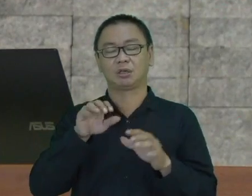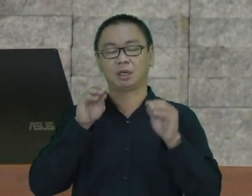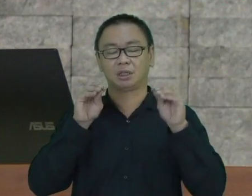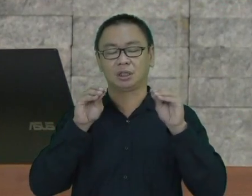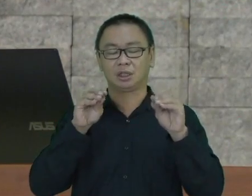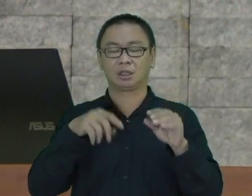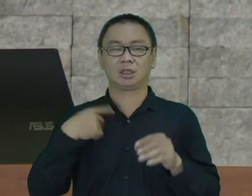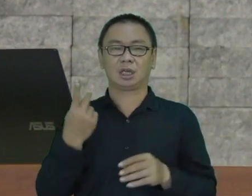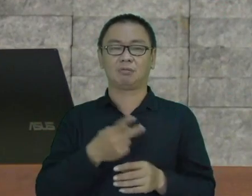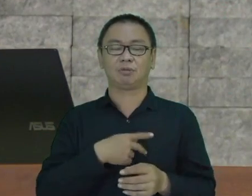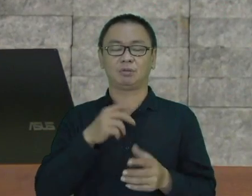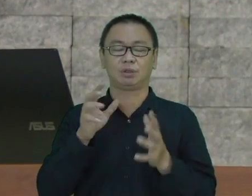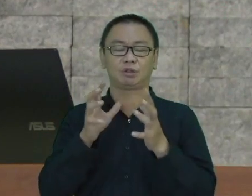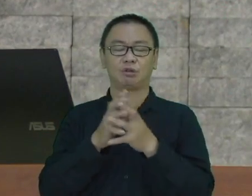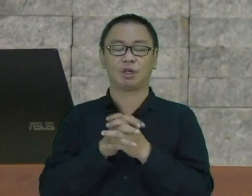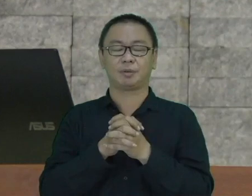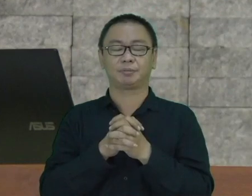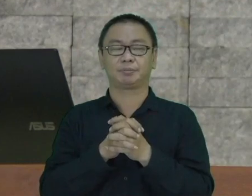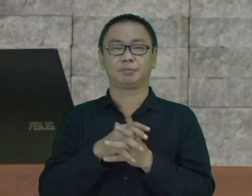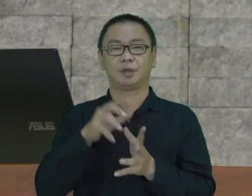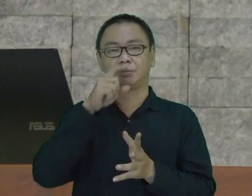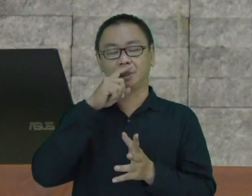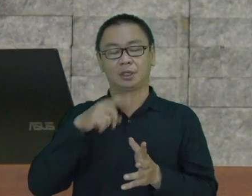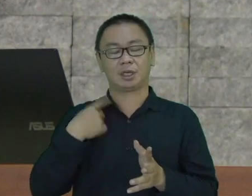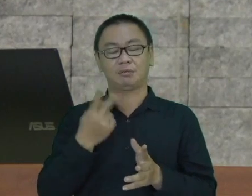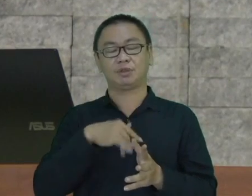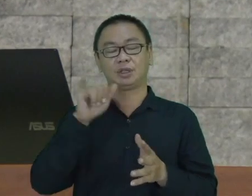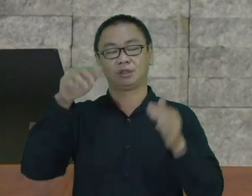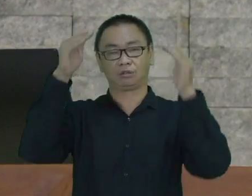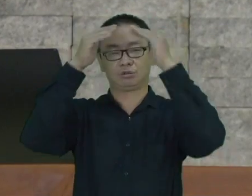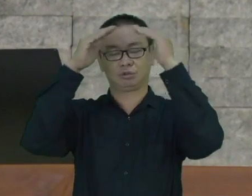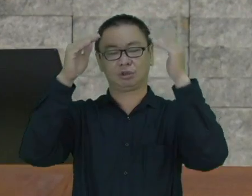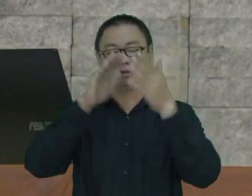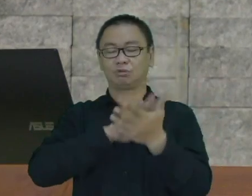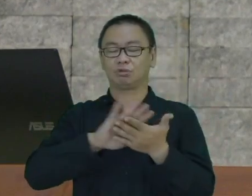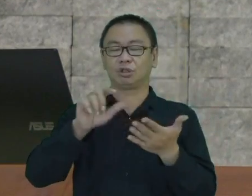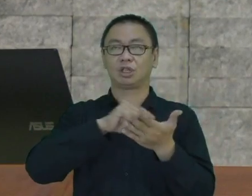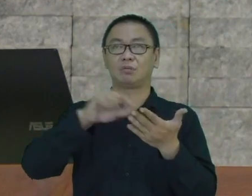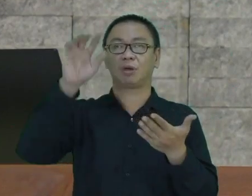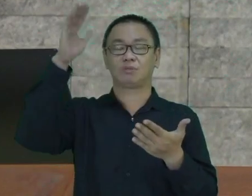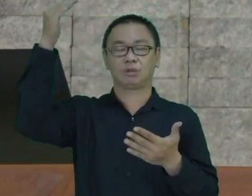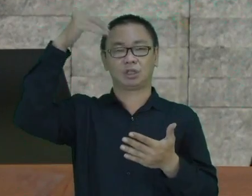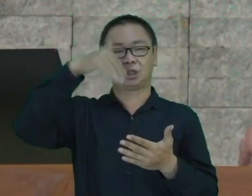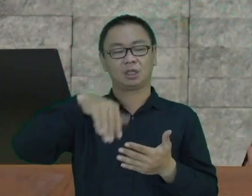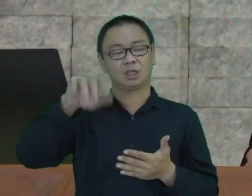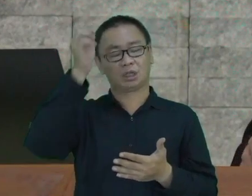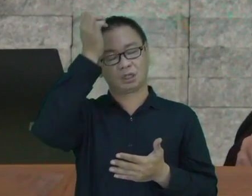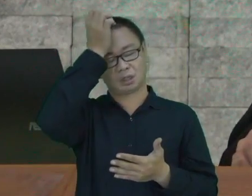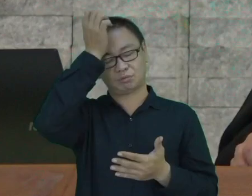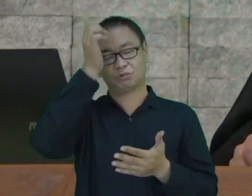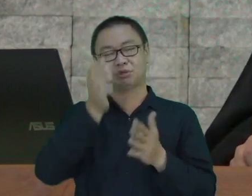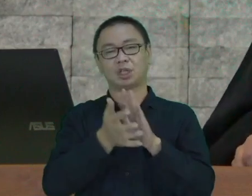mengajarkan kami berdoa. Bapa kami yang ada di surga, dikuduskanlah namamu, datanglah